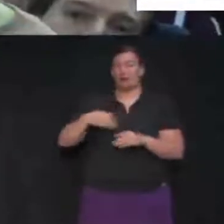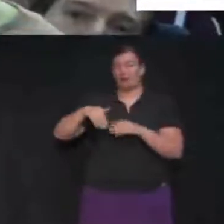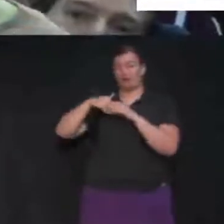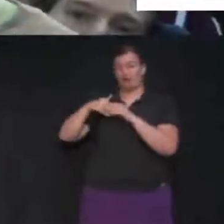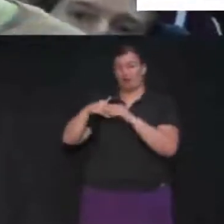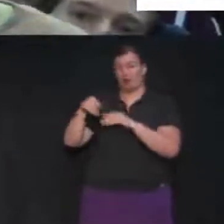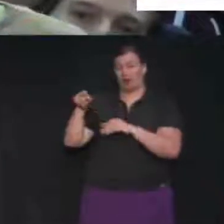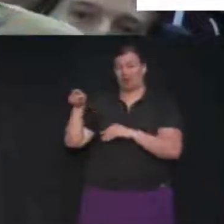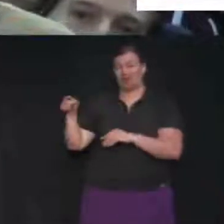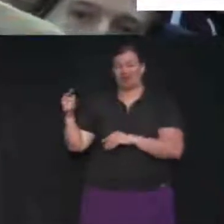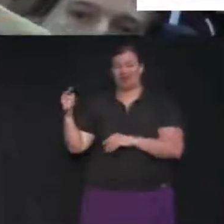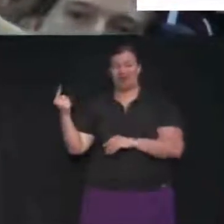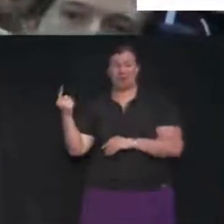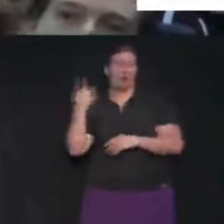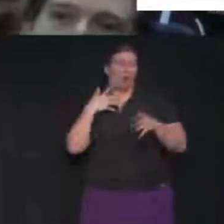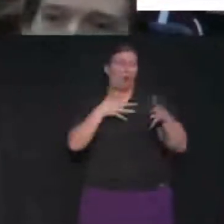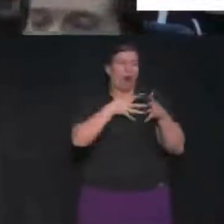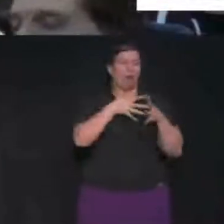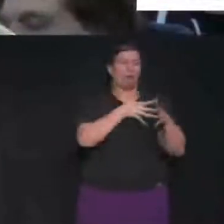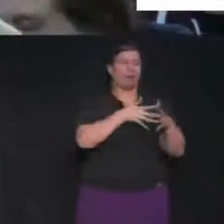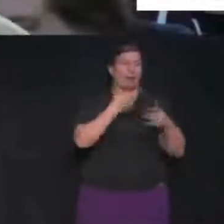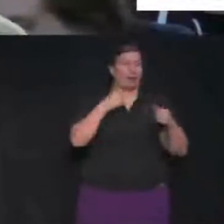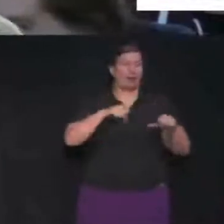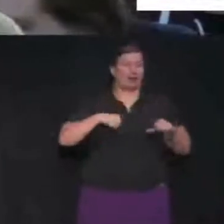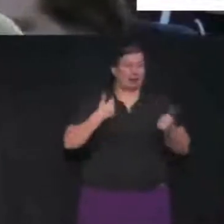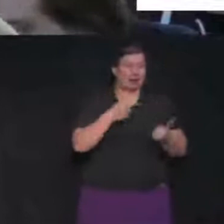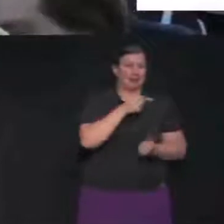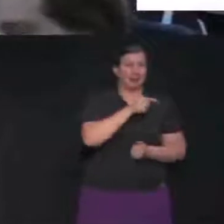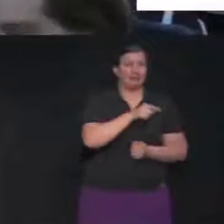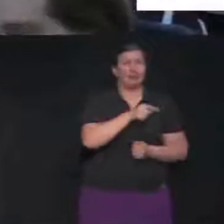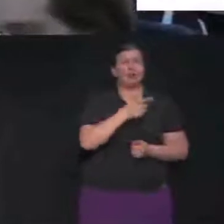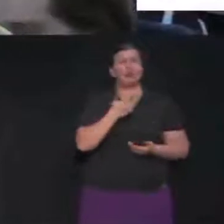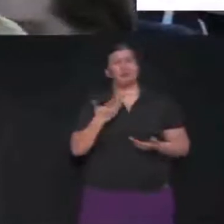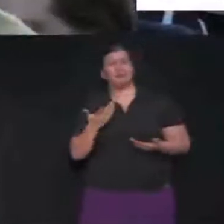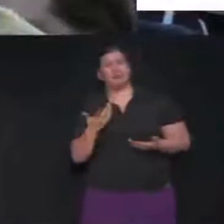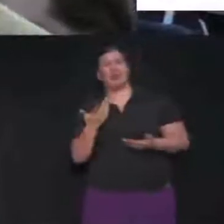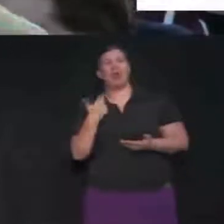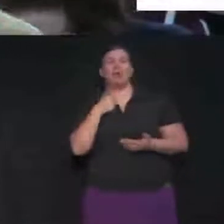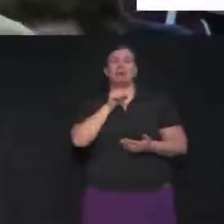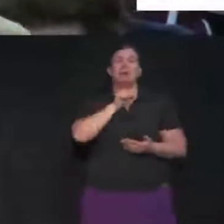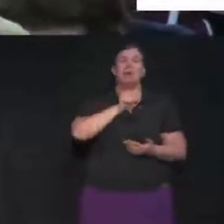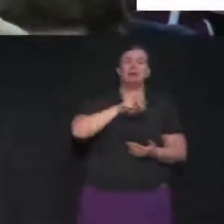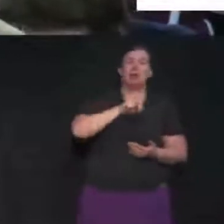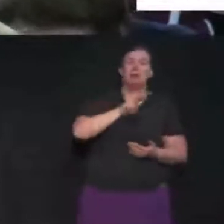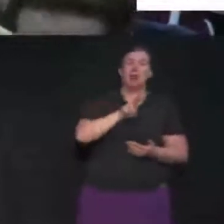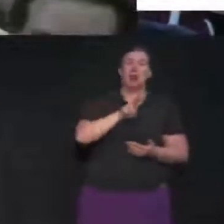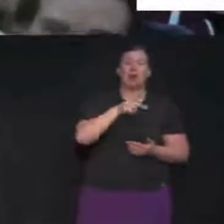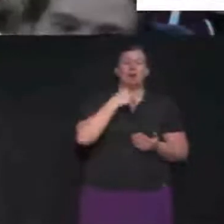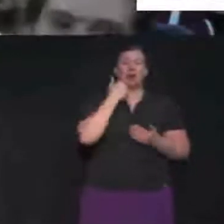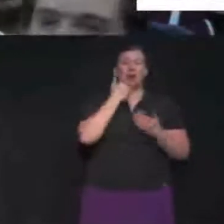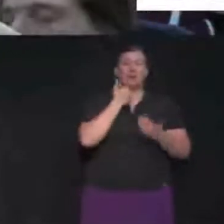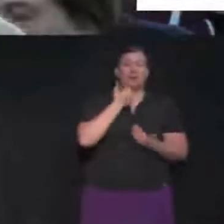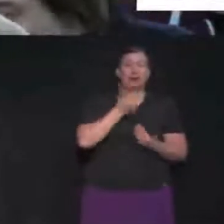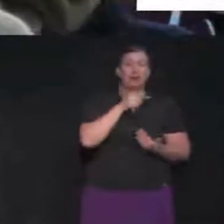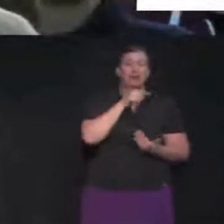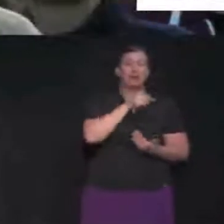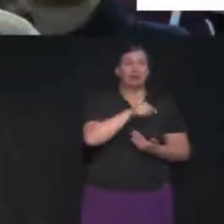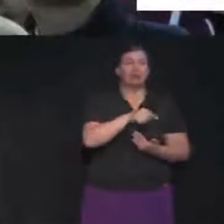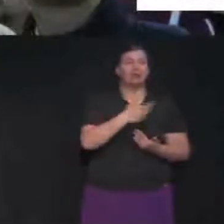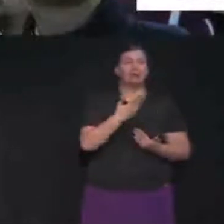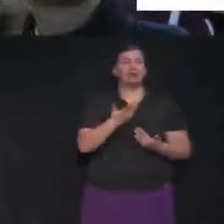war in den USA hat mit Angie aus über die SMV geredet und die waren so begeistert dass ich begriffen habe